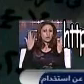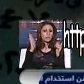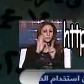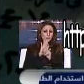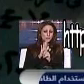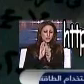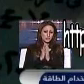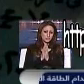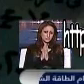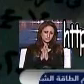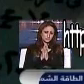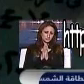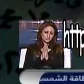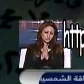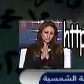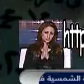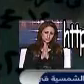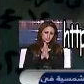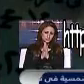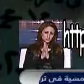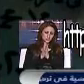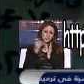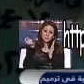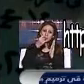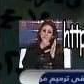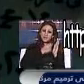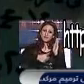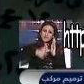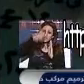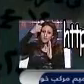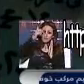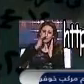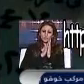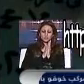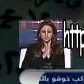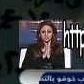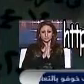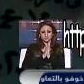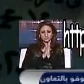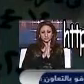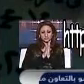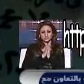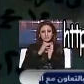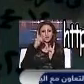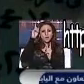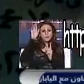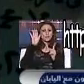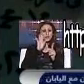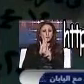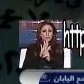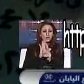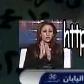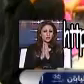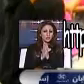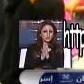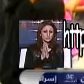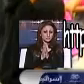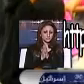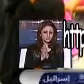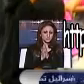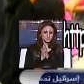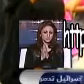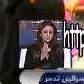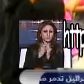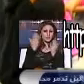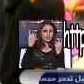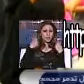اترسم النهاردة بعد ما كان بيرسم بقى بيترسم دلوقتي. ربنا يعني يرفع